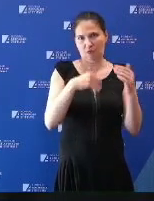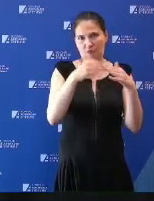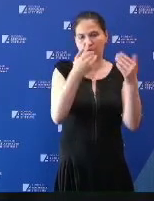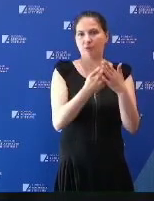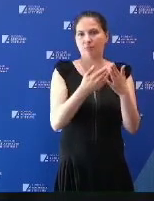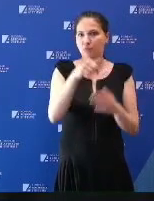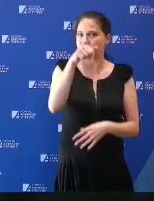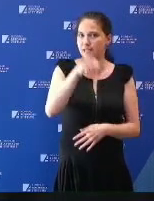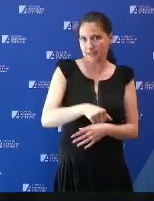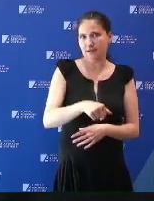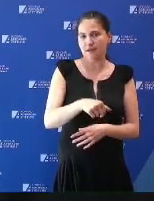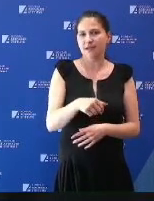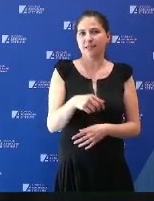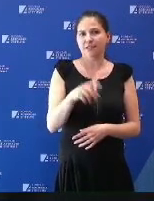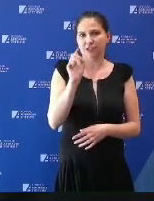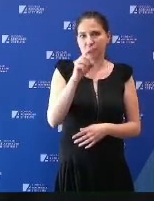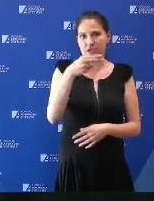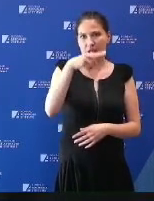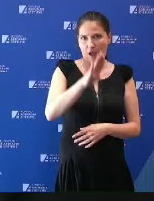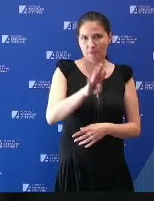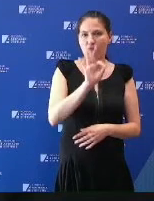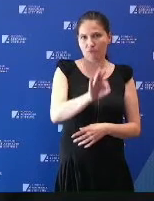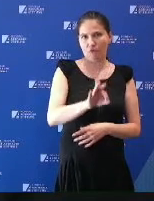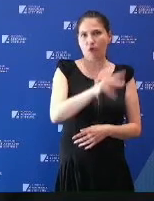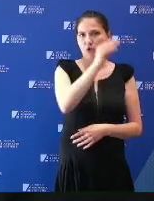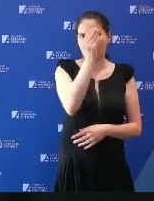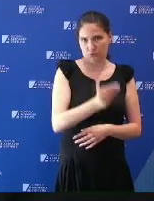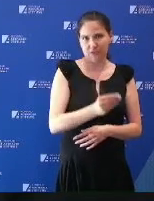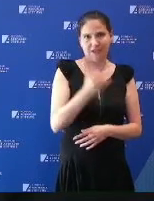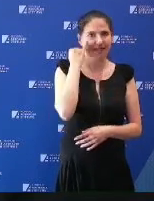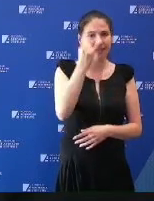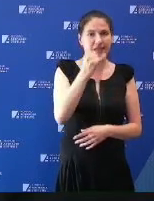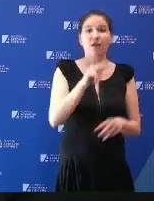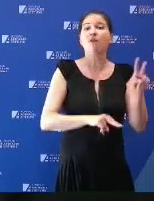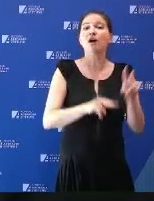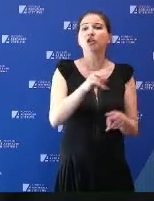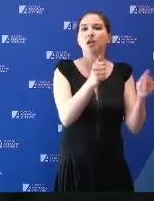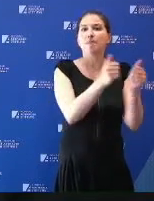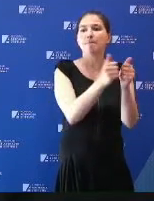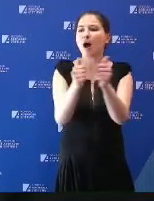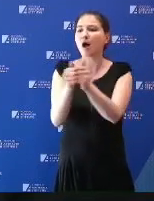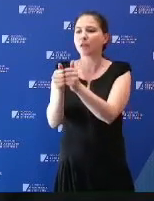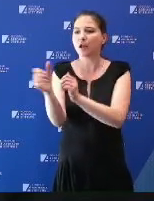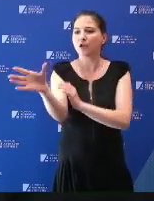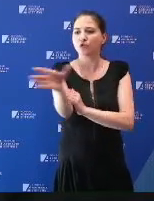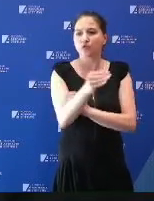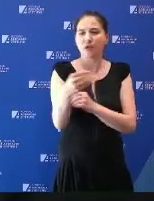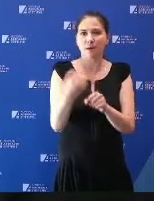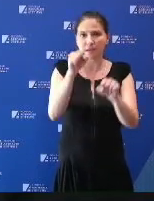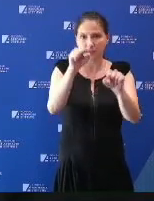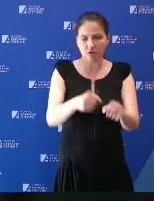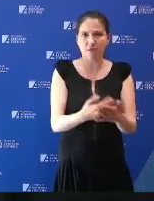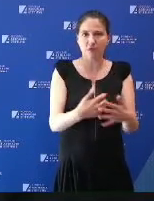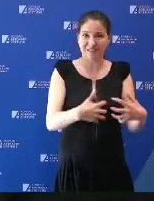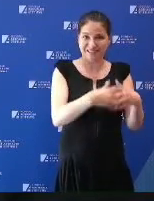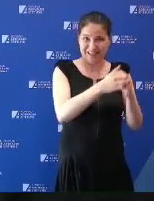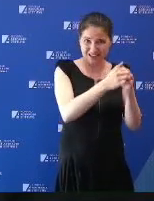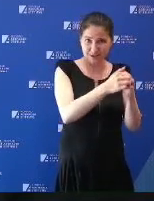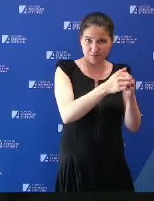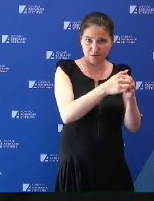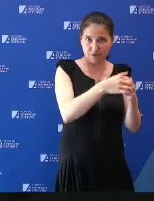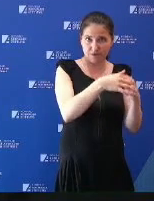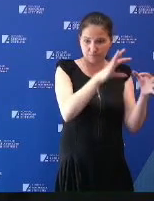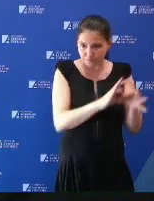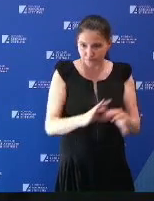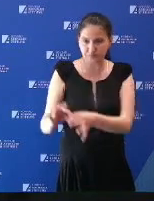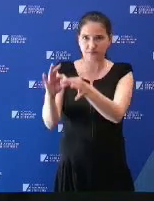künstliche Intelligenz. Bringen wir verschiedenste Partner tatsächlich zusammen, Startups, die eben auch hier eine Förderung erfahren, bringen wir zusammen